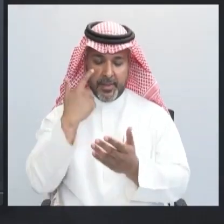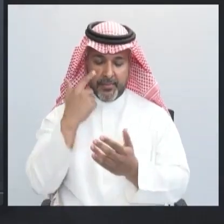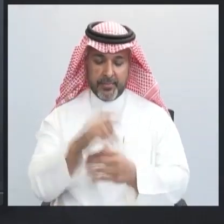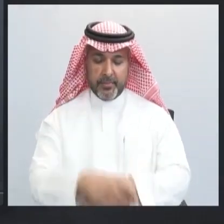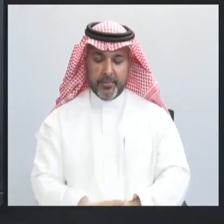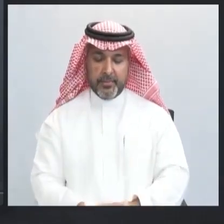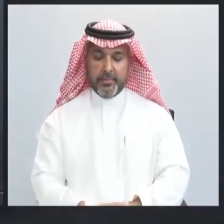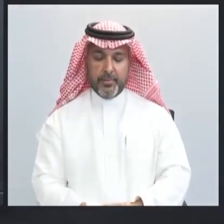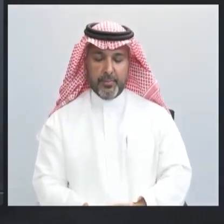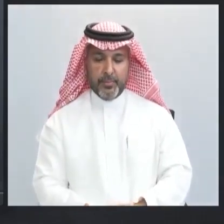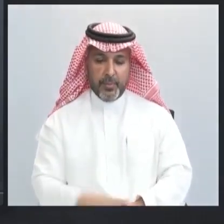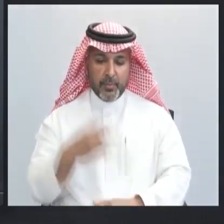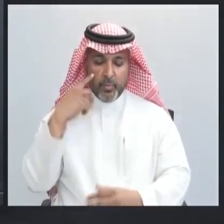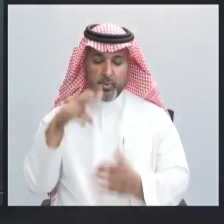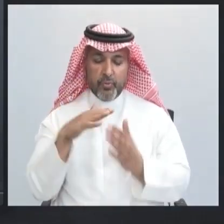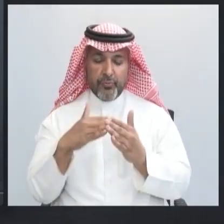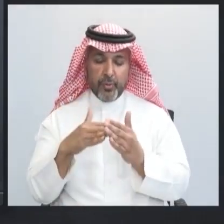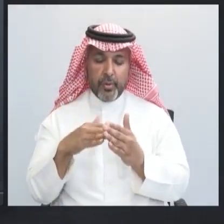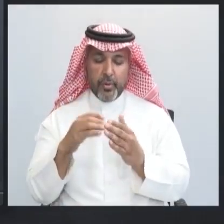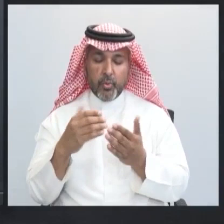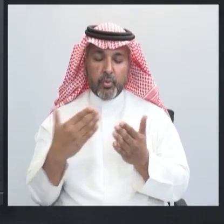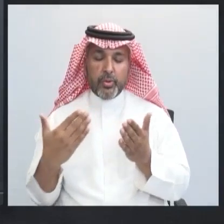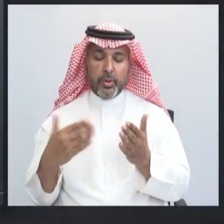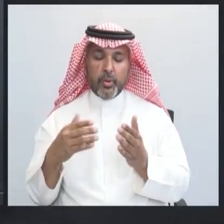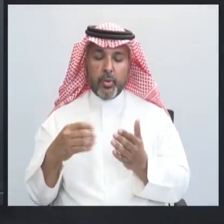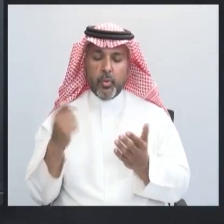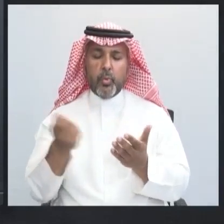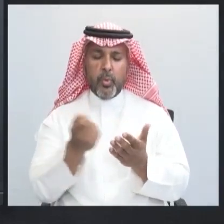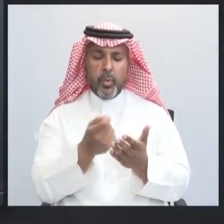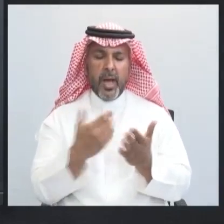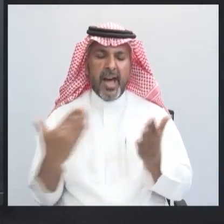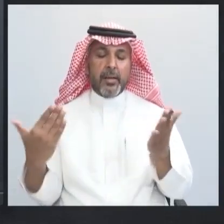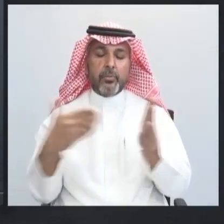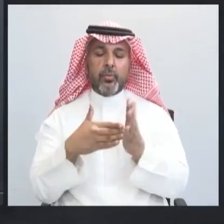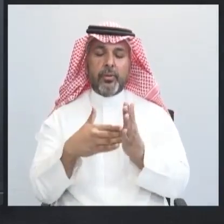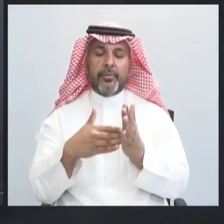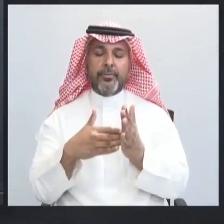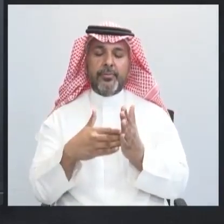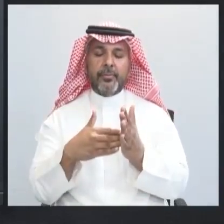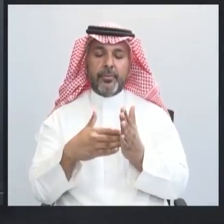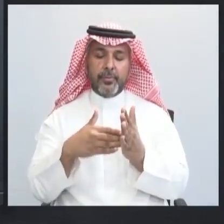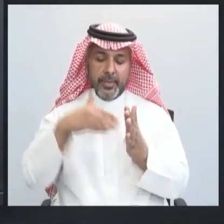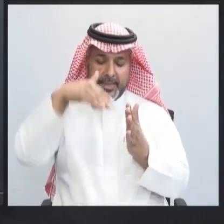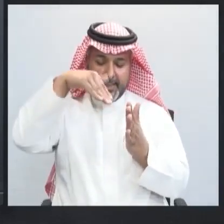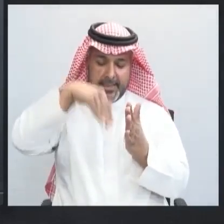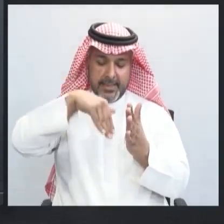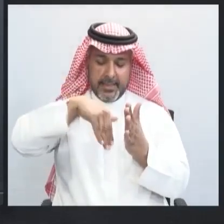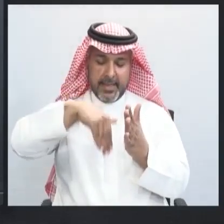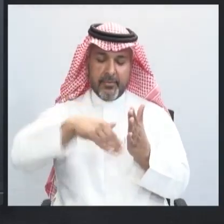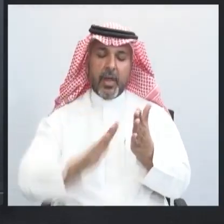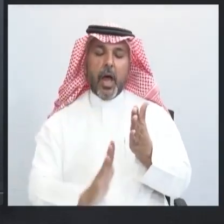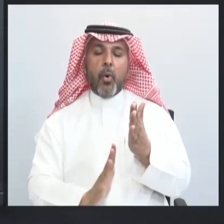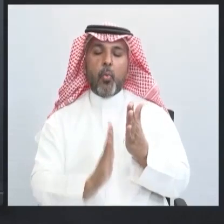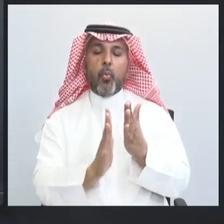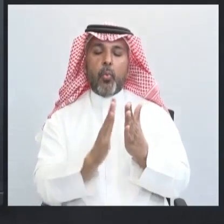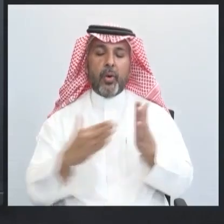عند حاجز لن تستطيع او خط لن تستطيع تجاوزه فبدا تنزل او تصعد حسب عاد